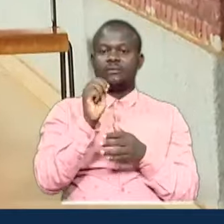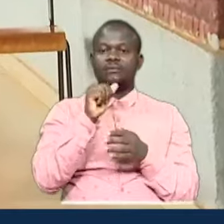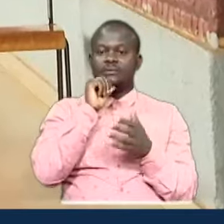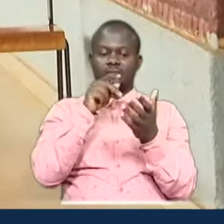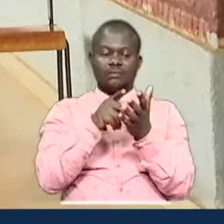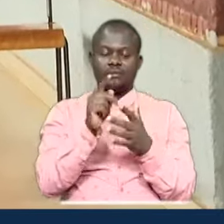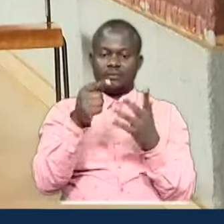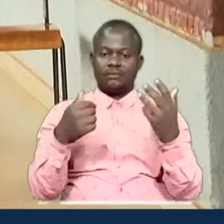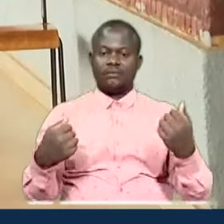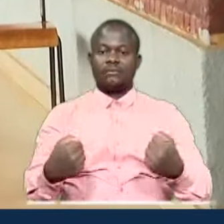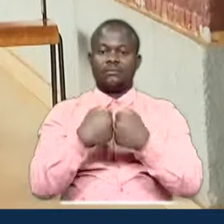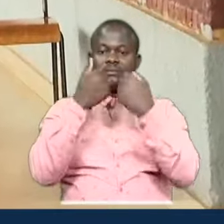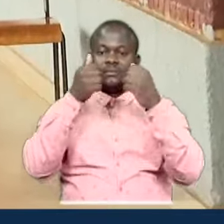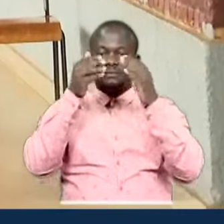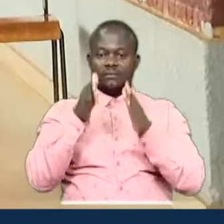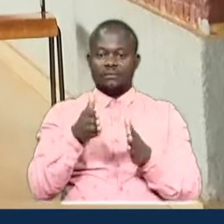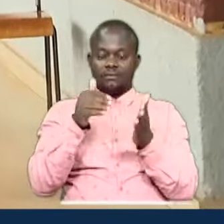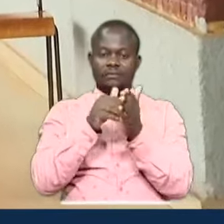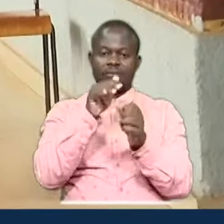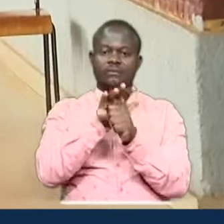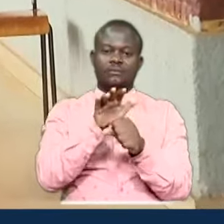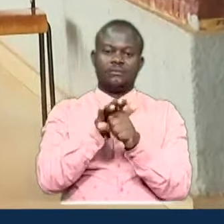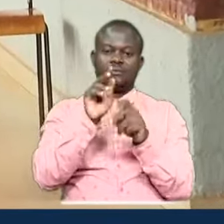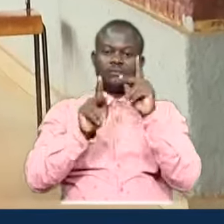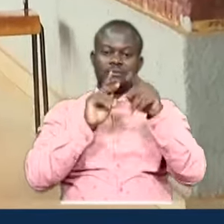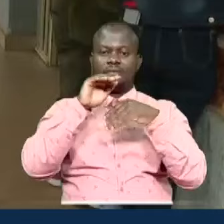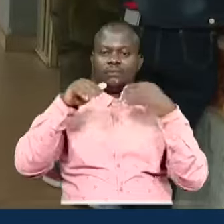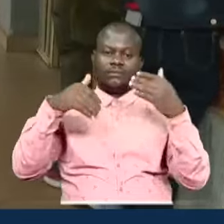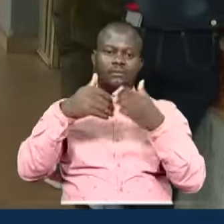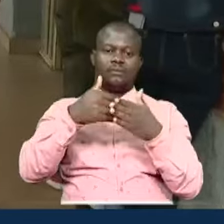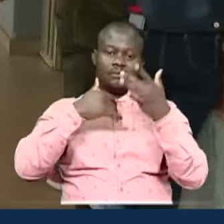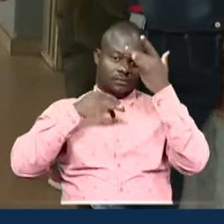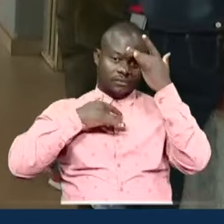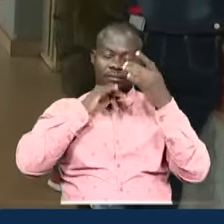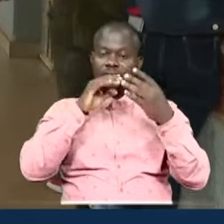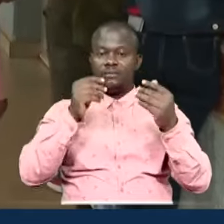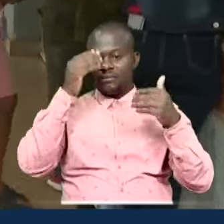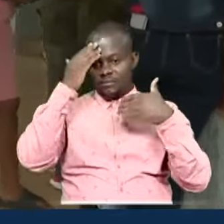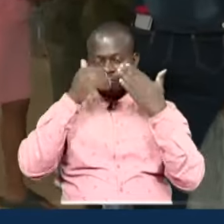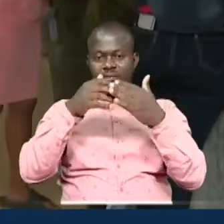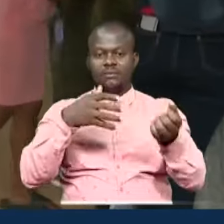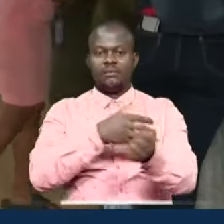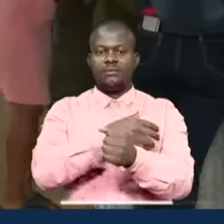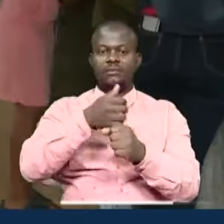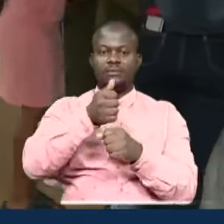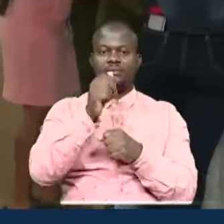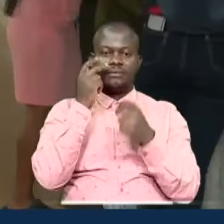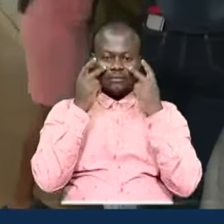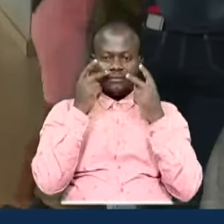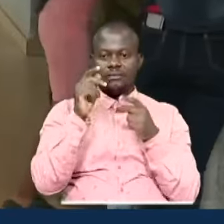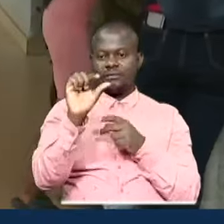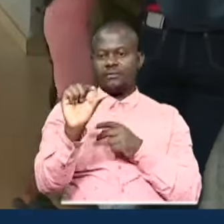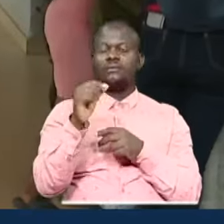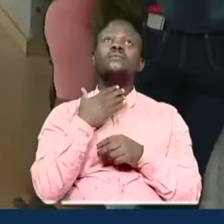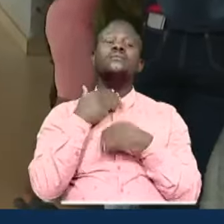rero bigira ingaruka kuri uwo muturage cyane cyane noneho n'ababandi bafite uburwayi budakira kuko amikoro yabo usanga ari make